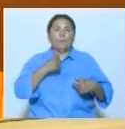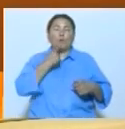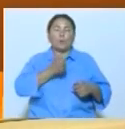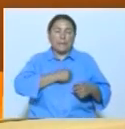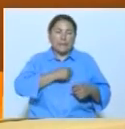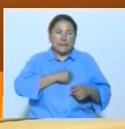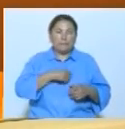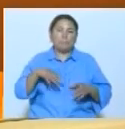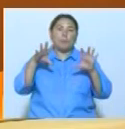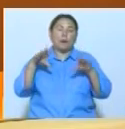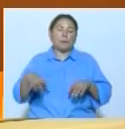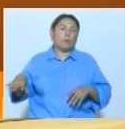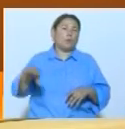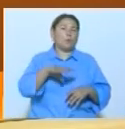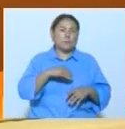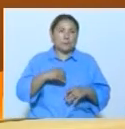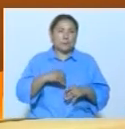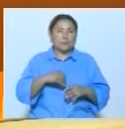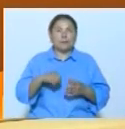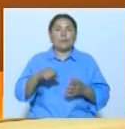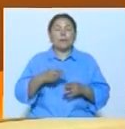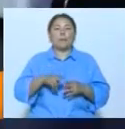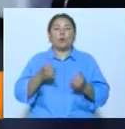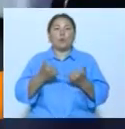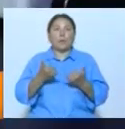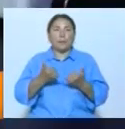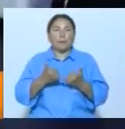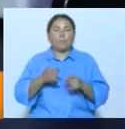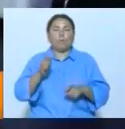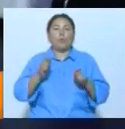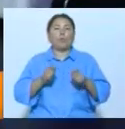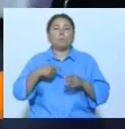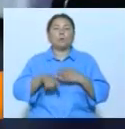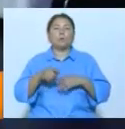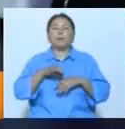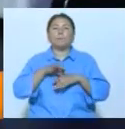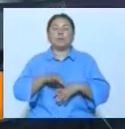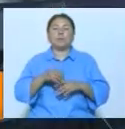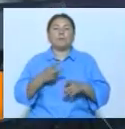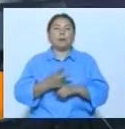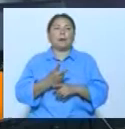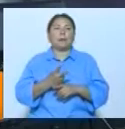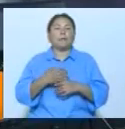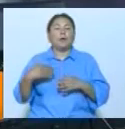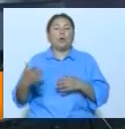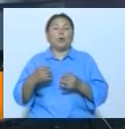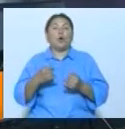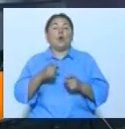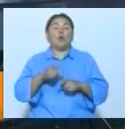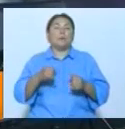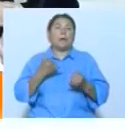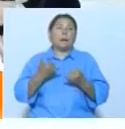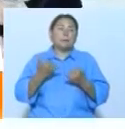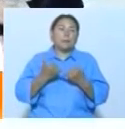қызметкерлер барлығы да осы форумның қадірлі қонақтары. Форум еркін форматта өтті. Шараға арнайы келген қонақтар көпшілікке